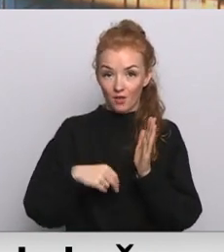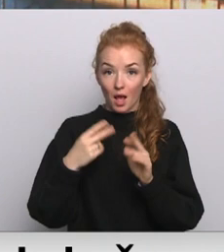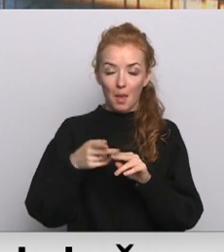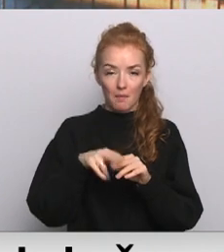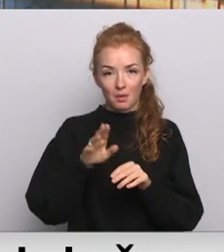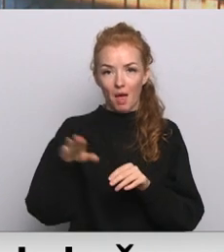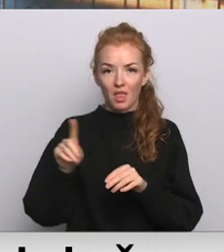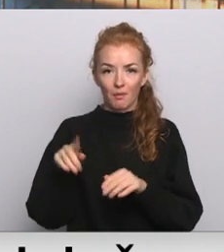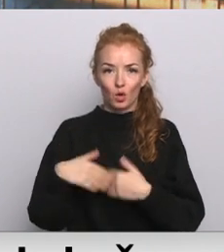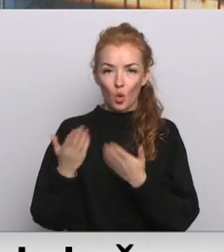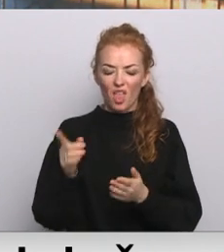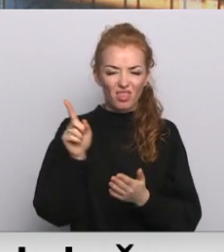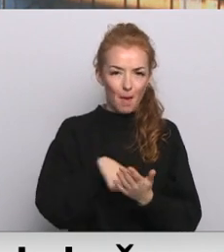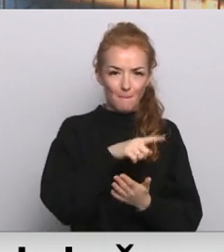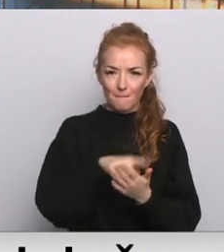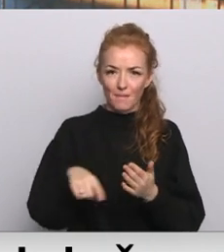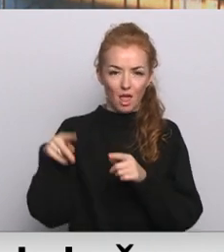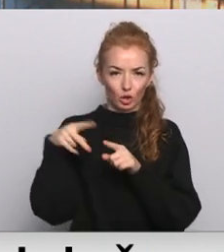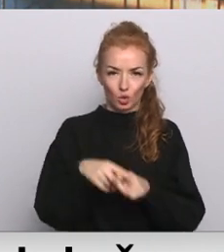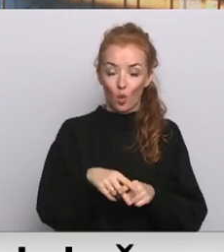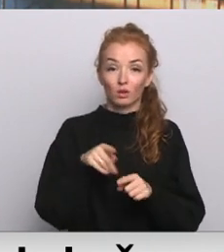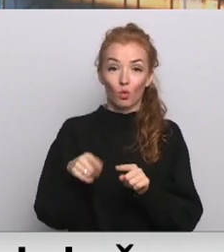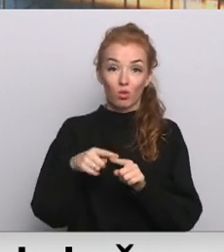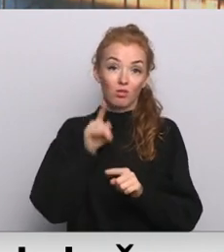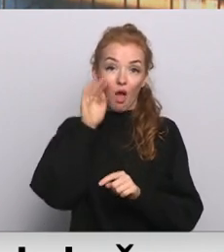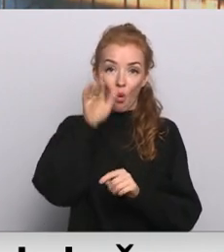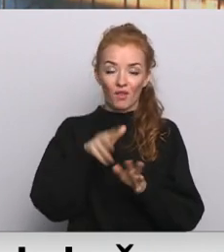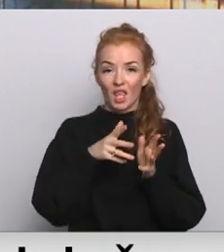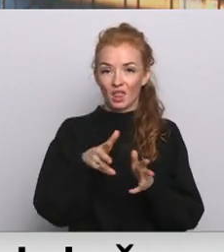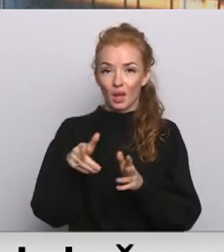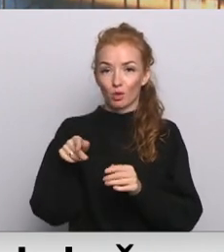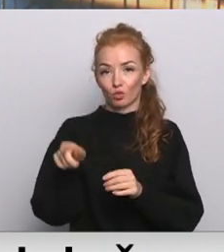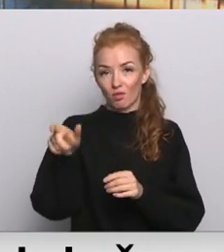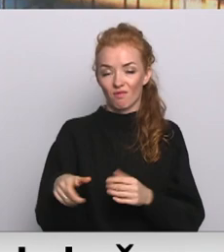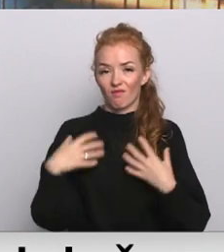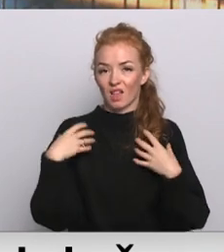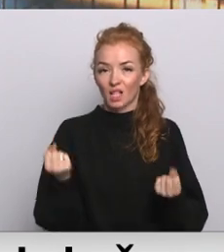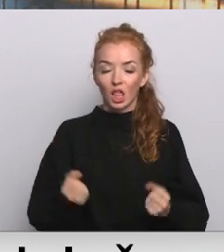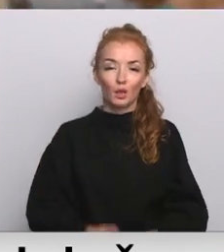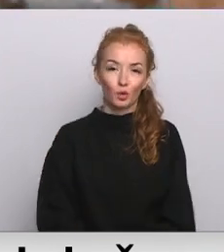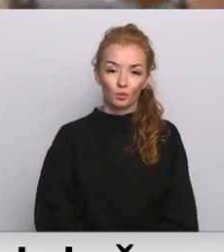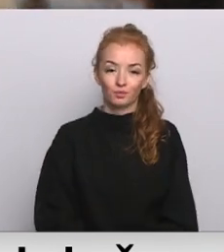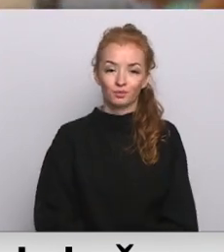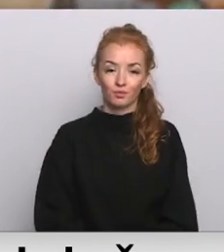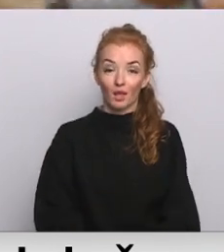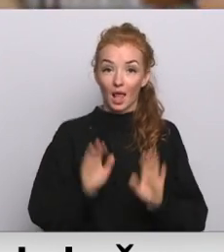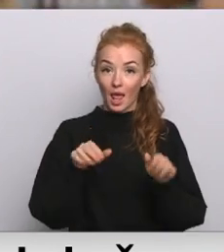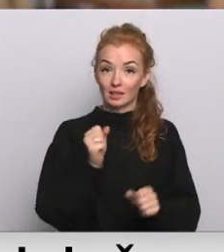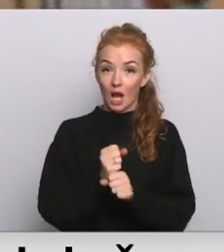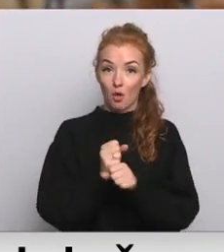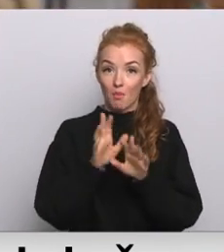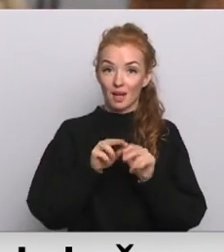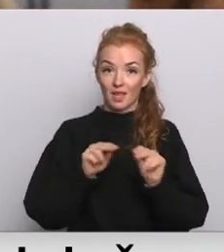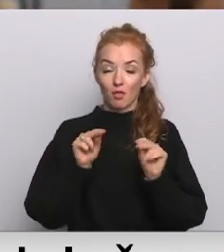bērniem tiek uzliktas neatbilstīgas sporta slodzes, kas nākotnē var ietekmēt mazo sportistu veselību. Lai strādātu par